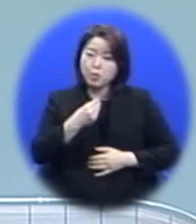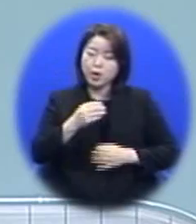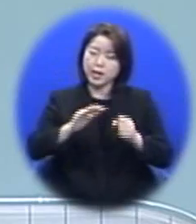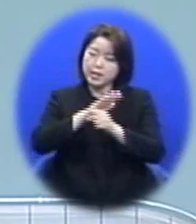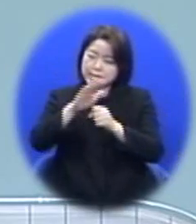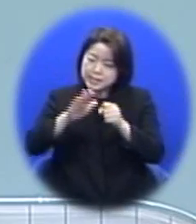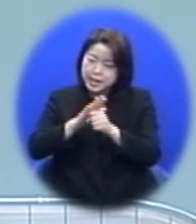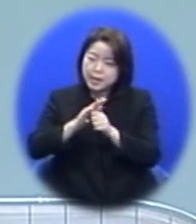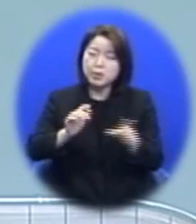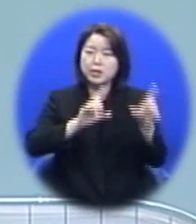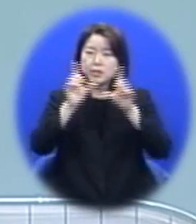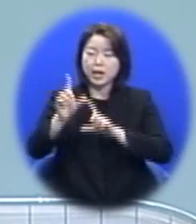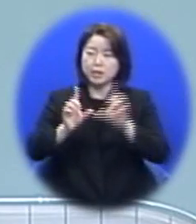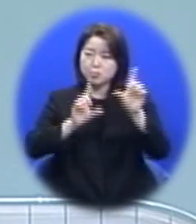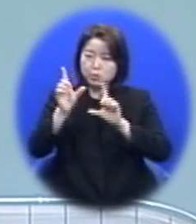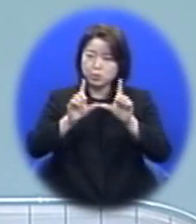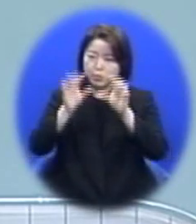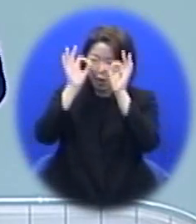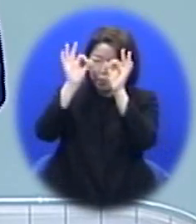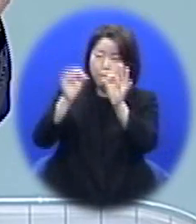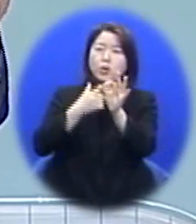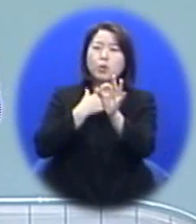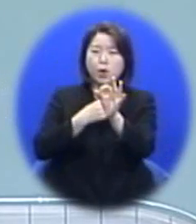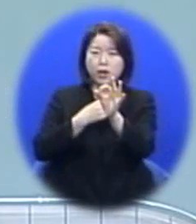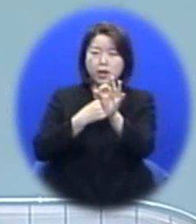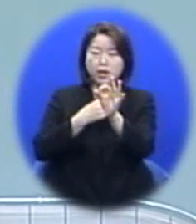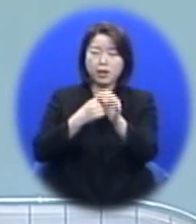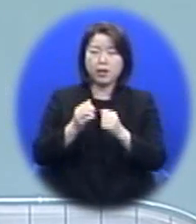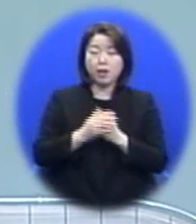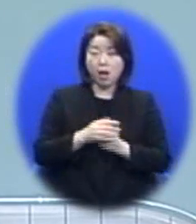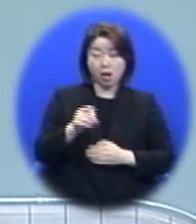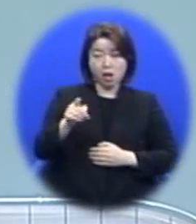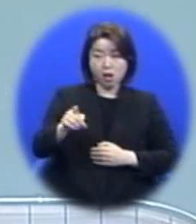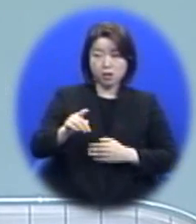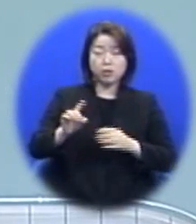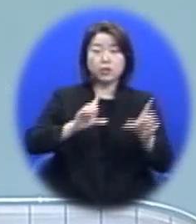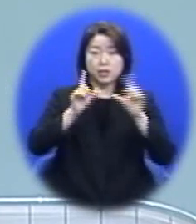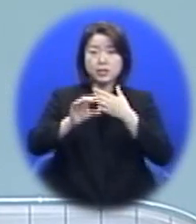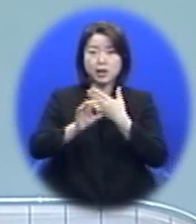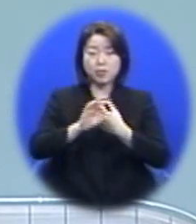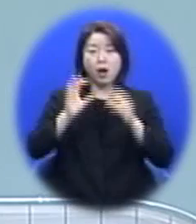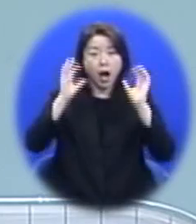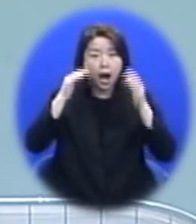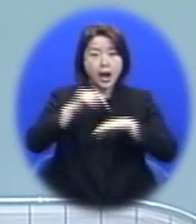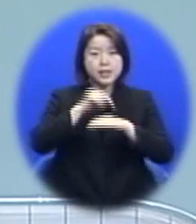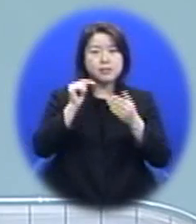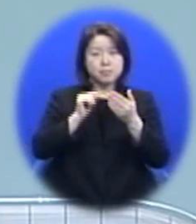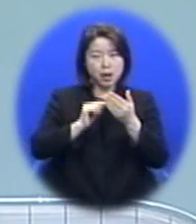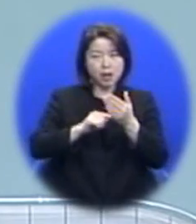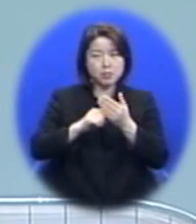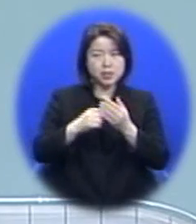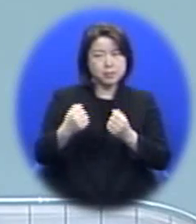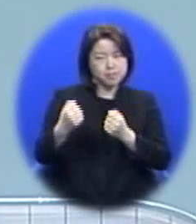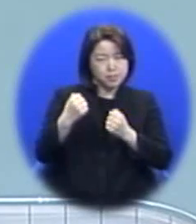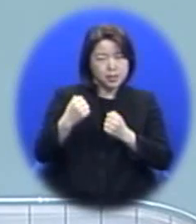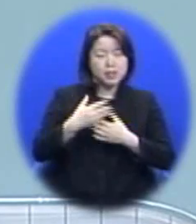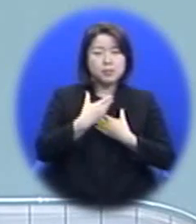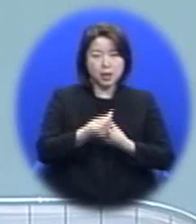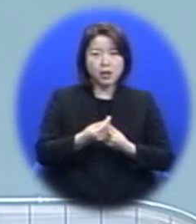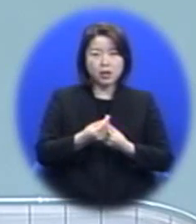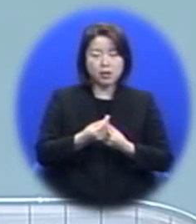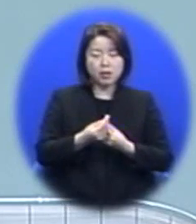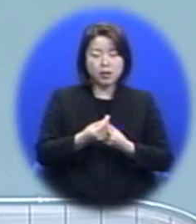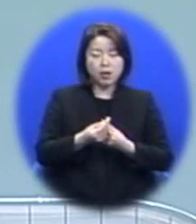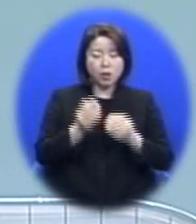가장 보기 원합니다. 그리고 그렇게 살면 아이들의 마음이 든든해지고 그리고 정말 지도자가